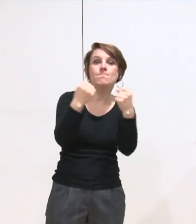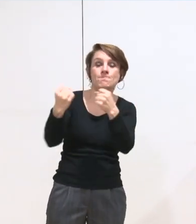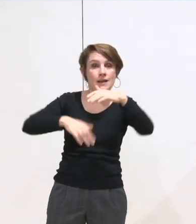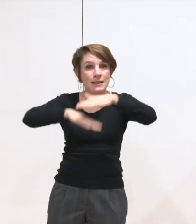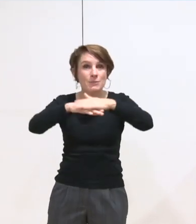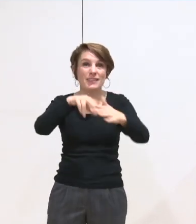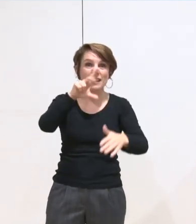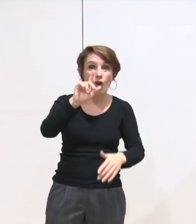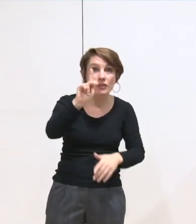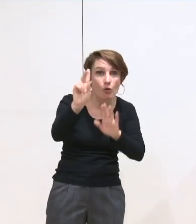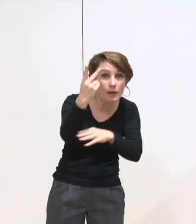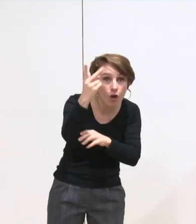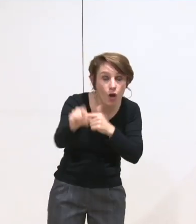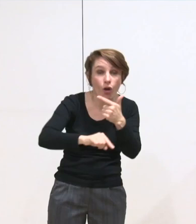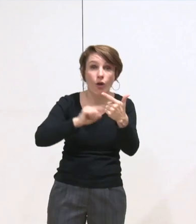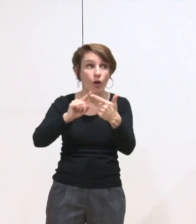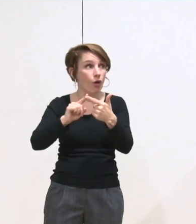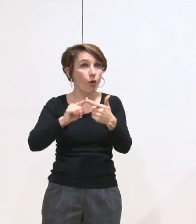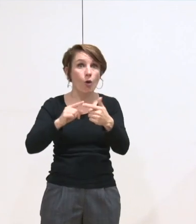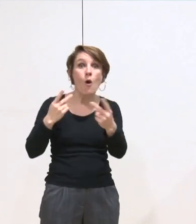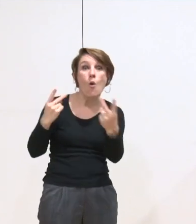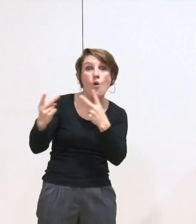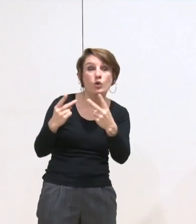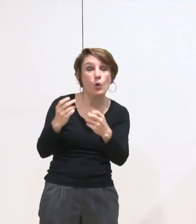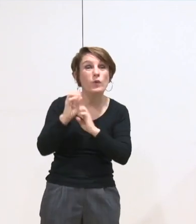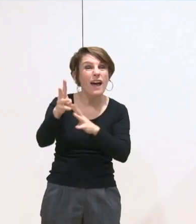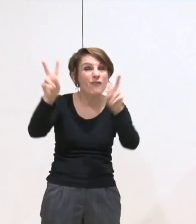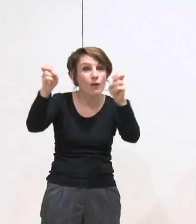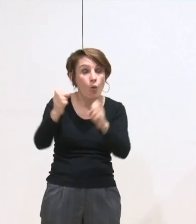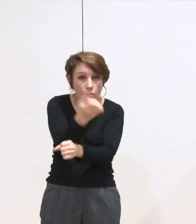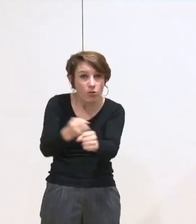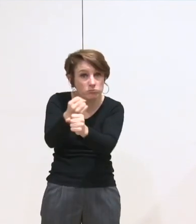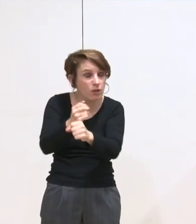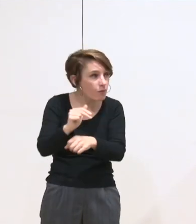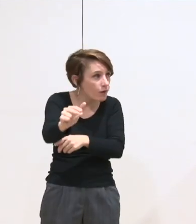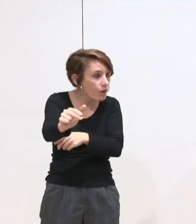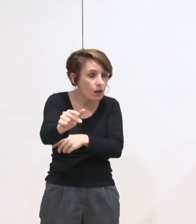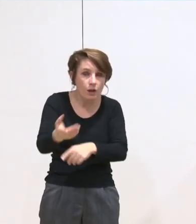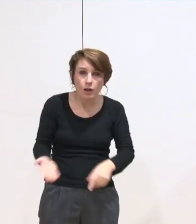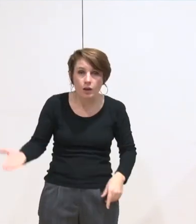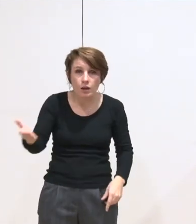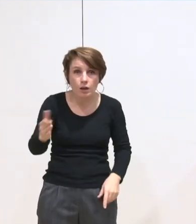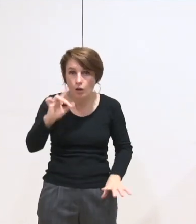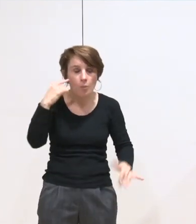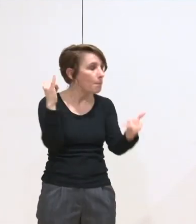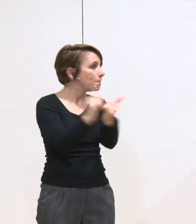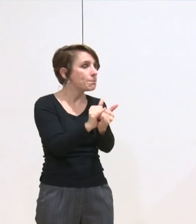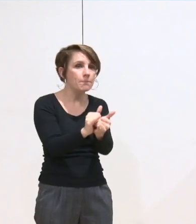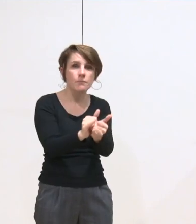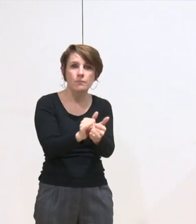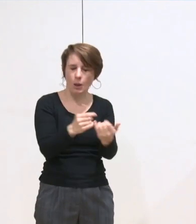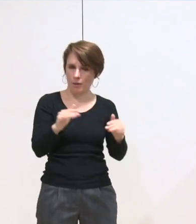vélo, annonce ou projet, là encore difficile à savoir, en tout état de cause, sujet qui mériterait au moins un débat